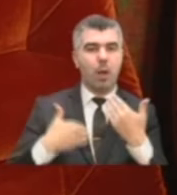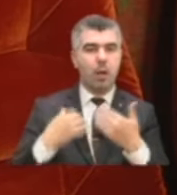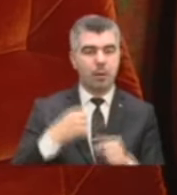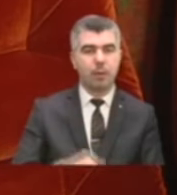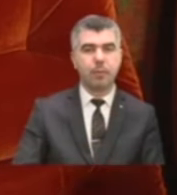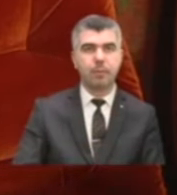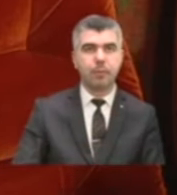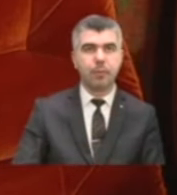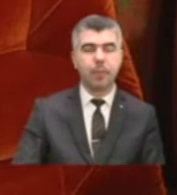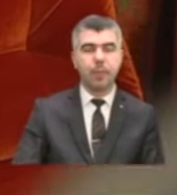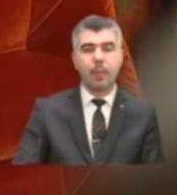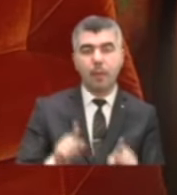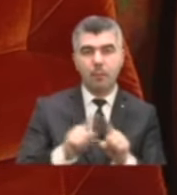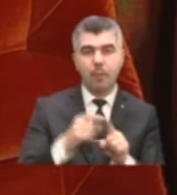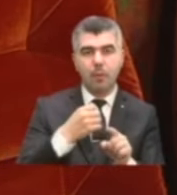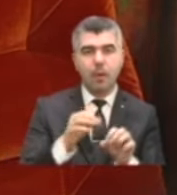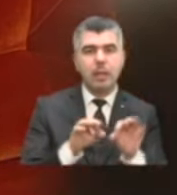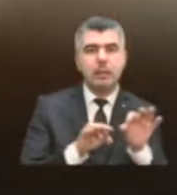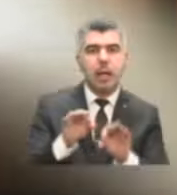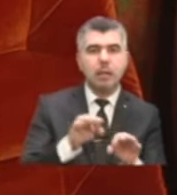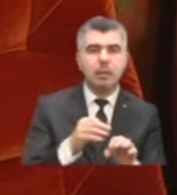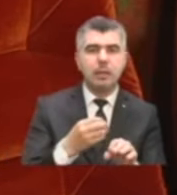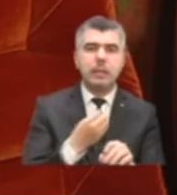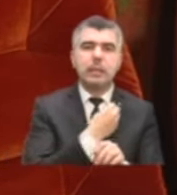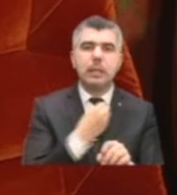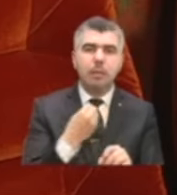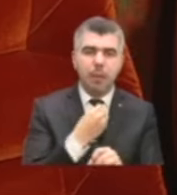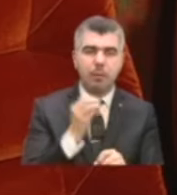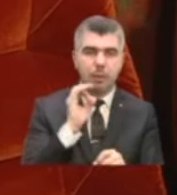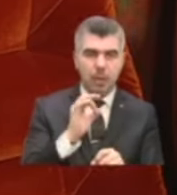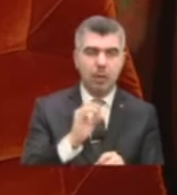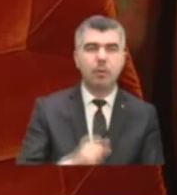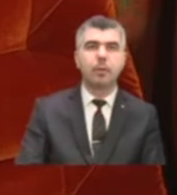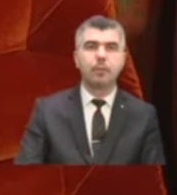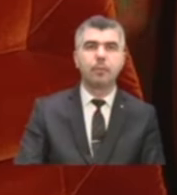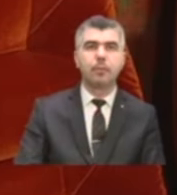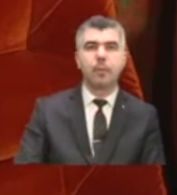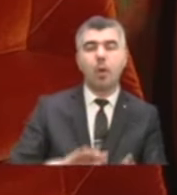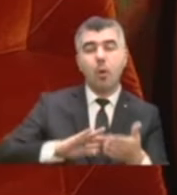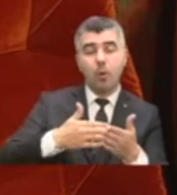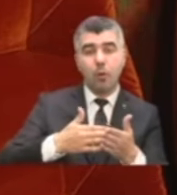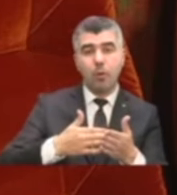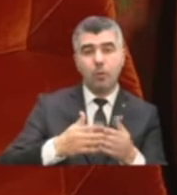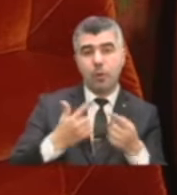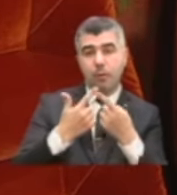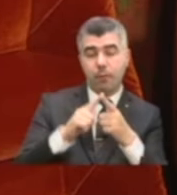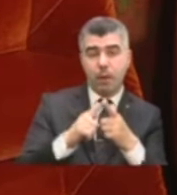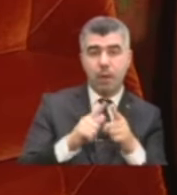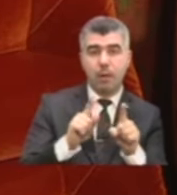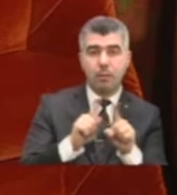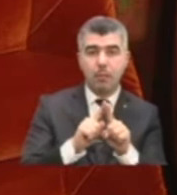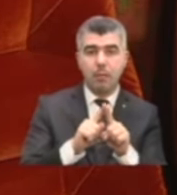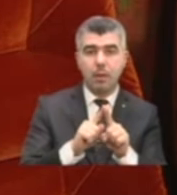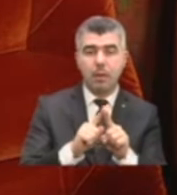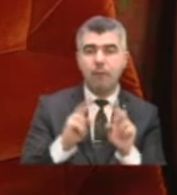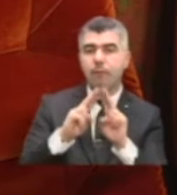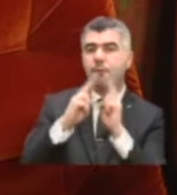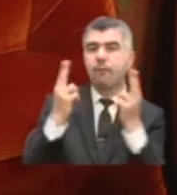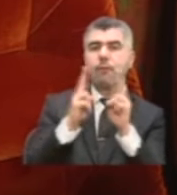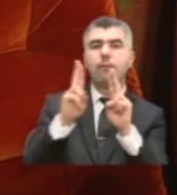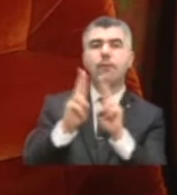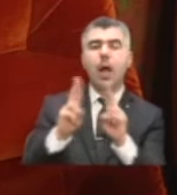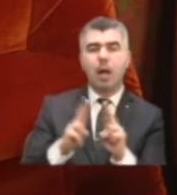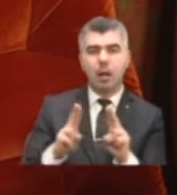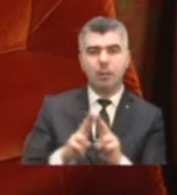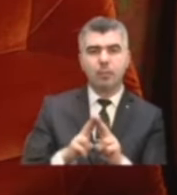ولهذا قمنا بواحد ناخذ غير مجال الصحة مثلا أو شي طبي، قمنا بدراسة مع منظمة الصحة العالمية باش